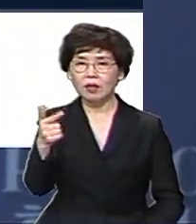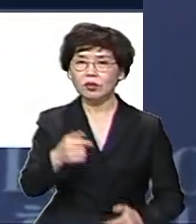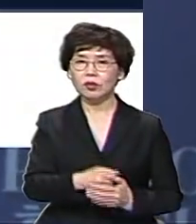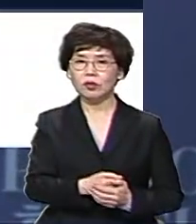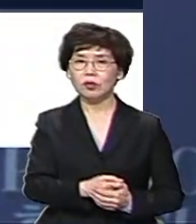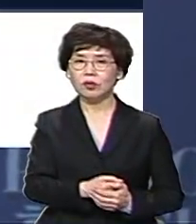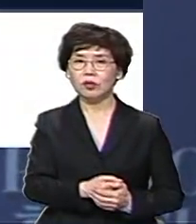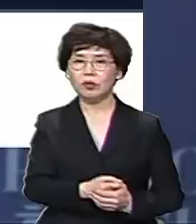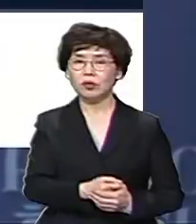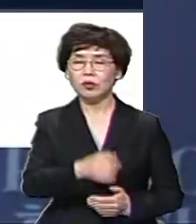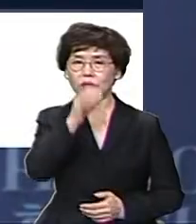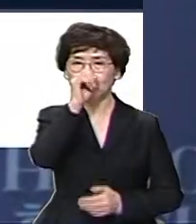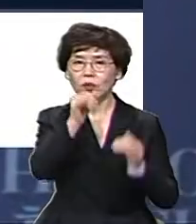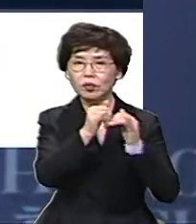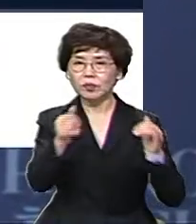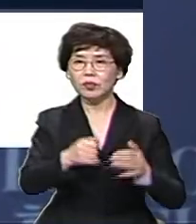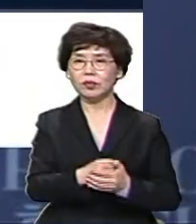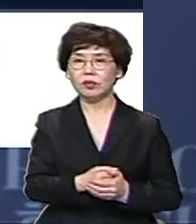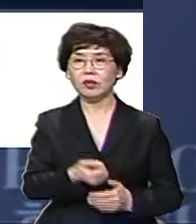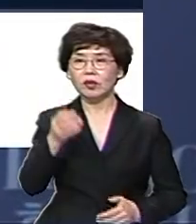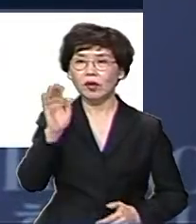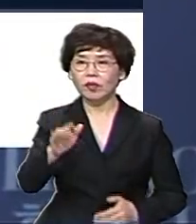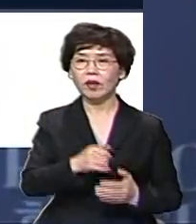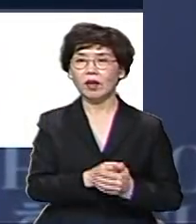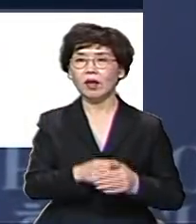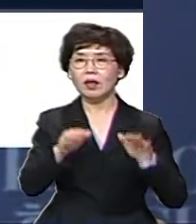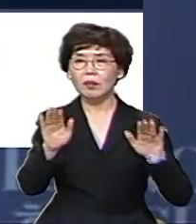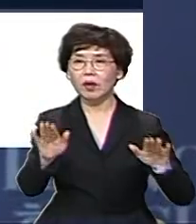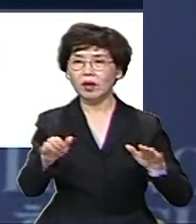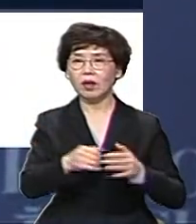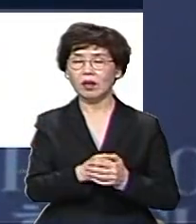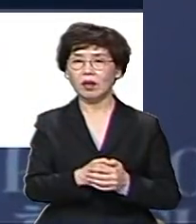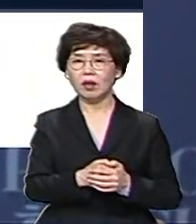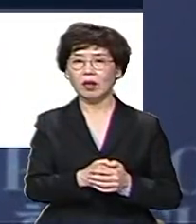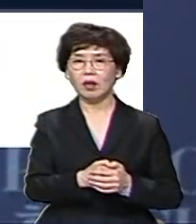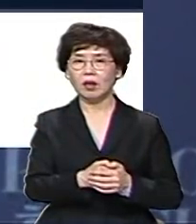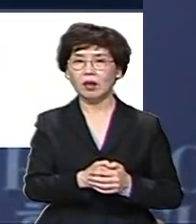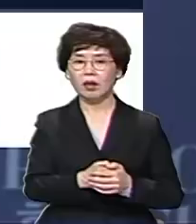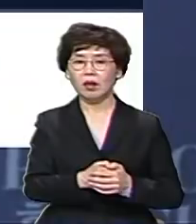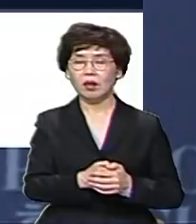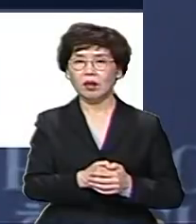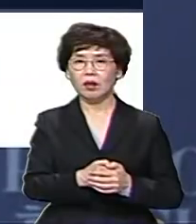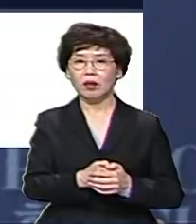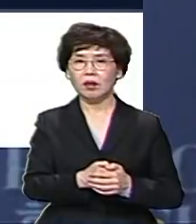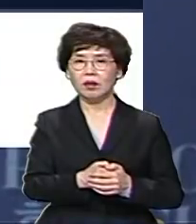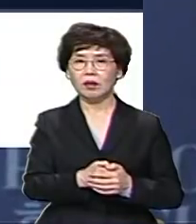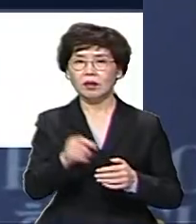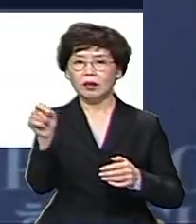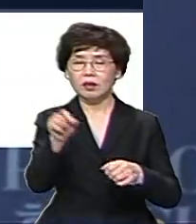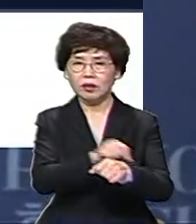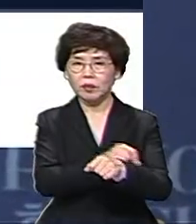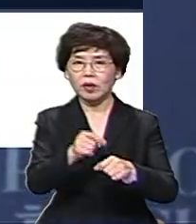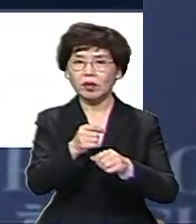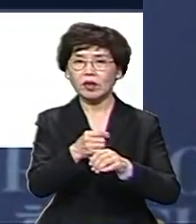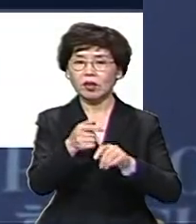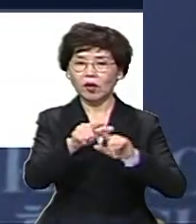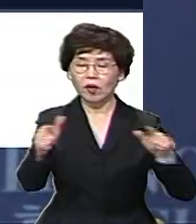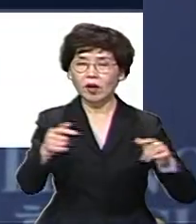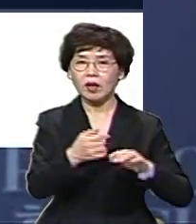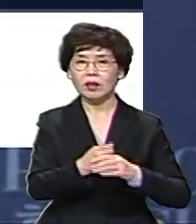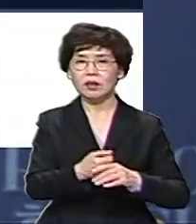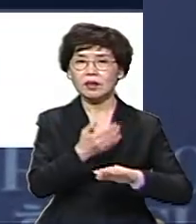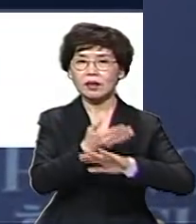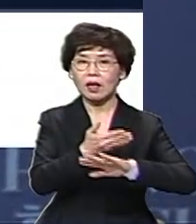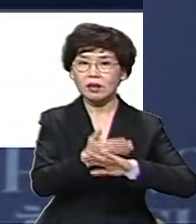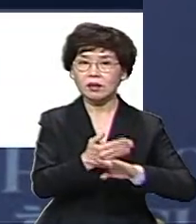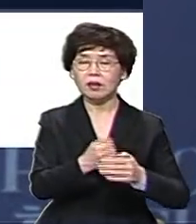굉장히 좋은 성격을 가지고 계십니다. 좋은 인물입니다. 그렇지만 이번에는 저희가 좀 다른 옵션이 있습니다. 여러 가지 옵션을 고사할